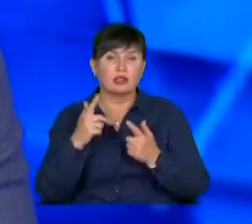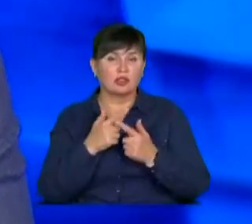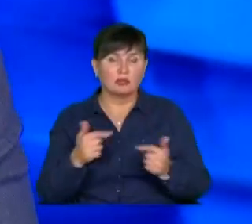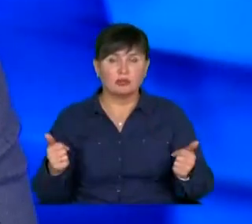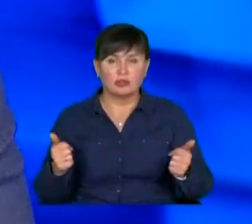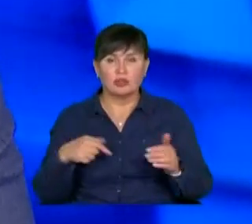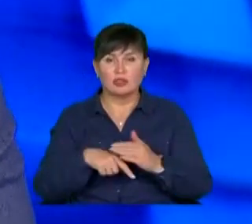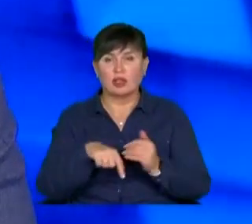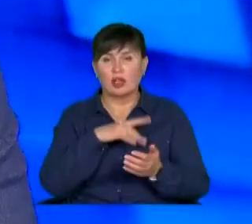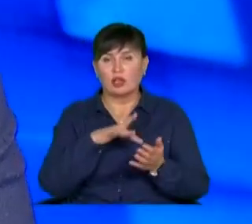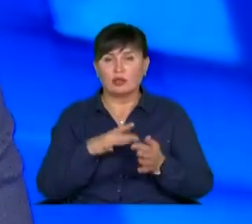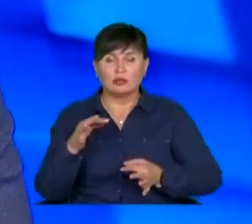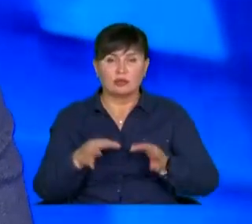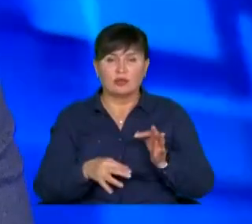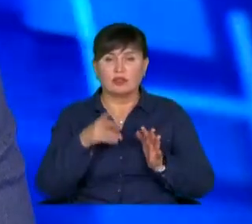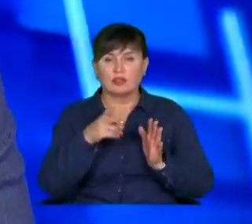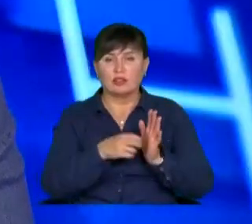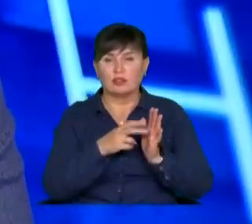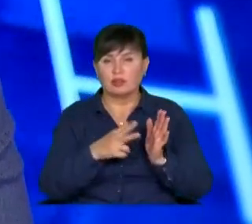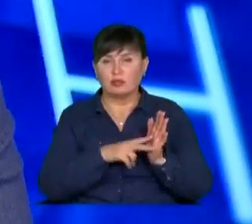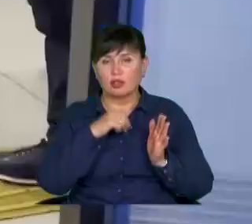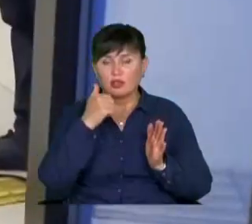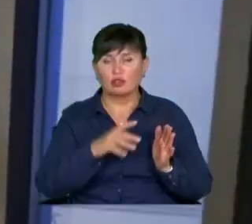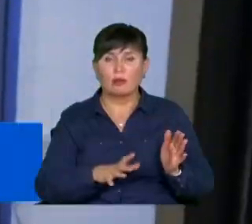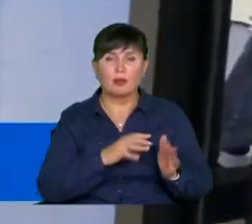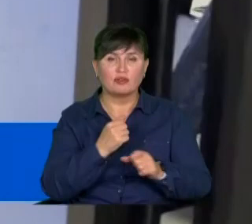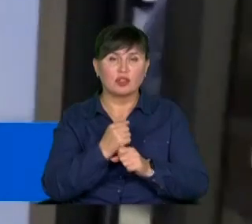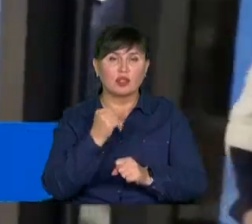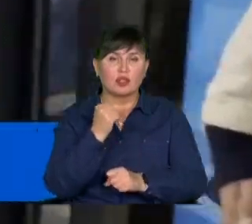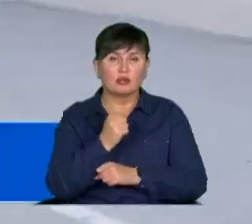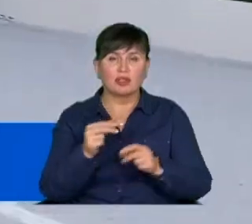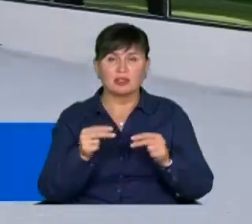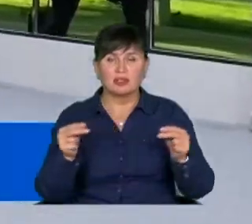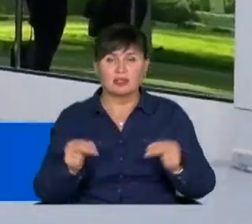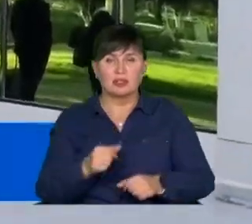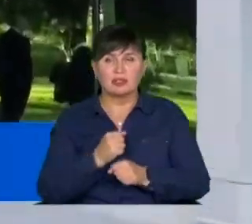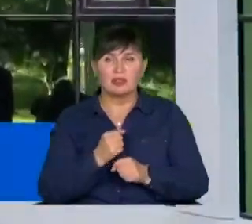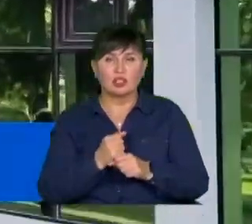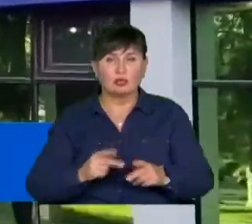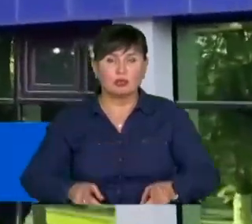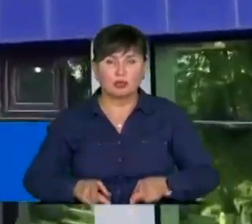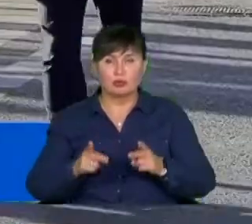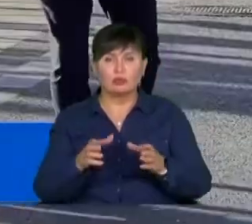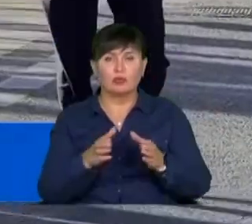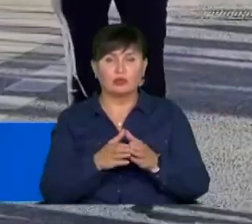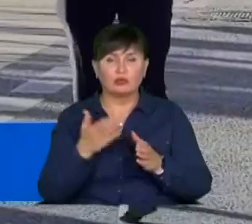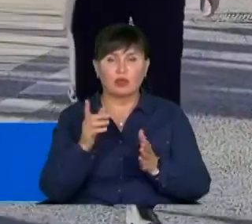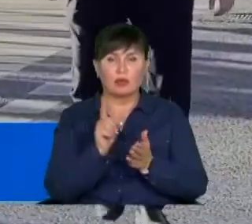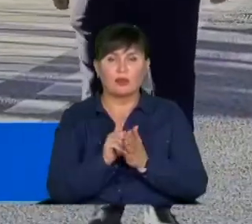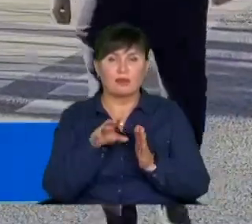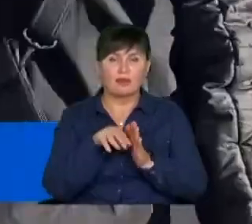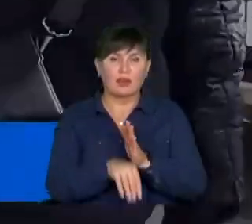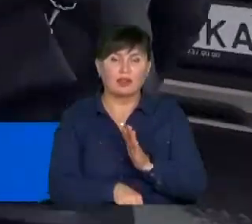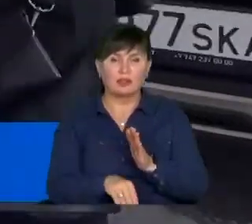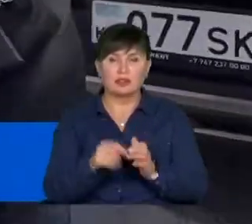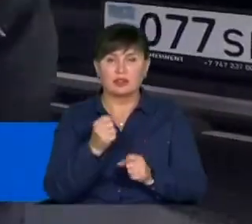пресс-службе городского суда, в 2018 году бывшая работница ЗАГСа создала преступную группу. В ее обязанности также